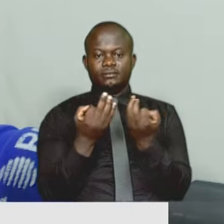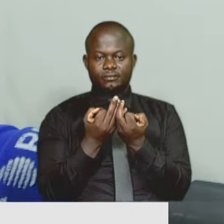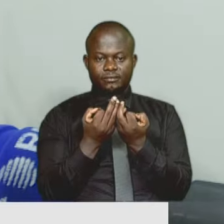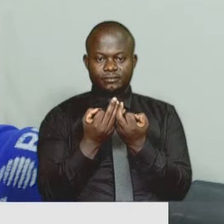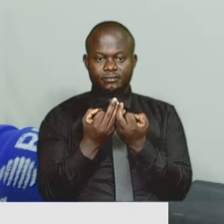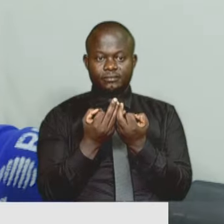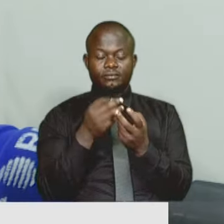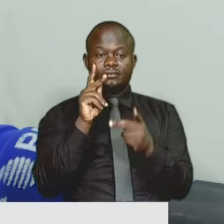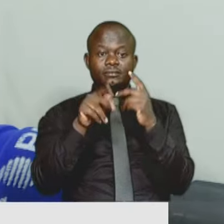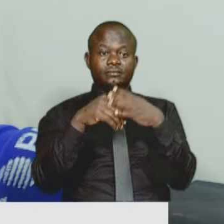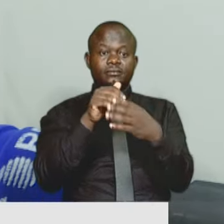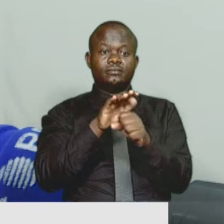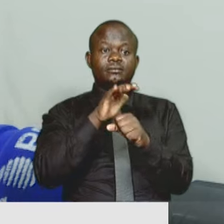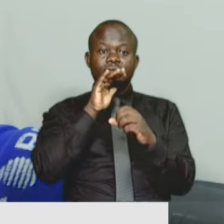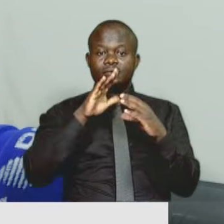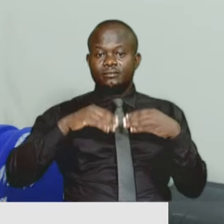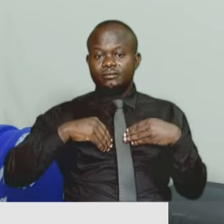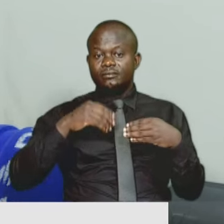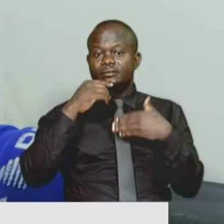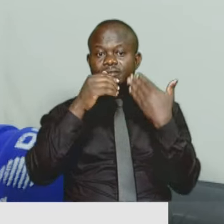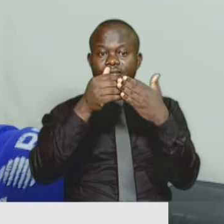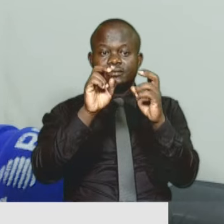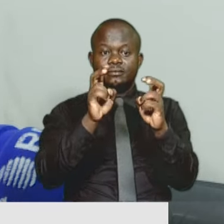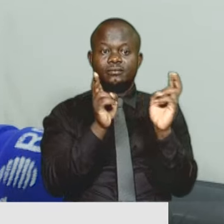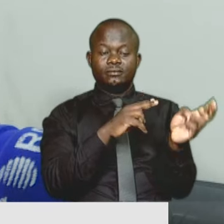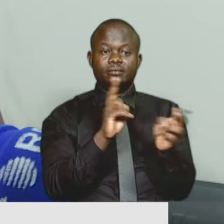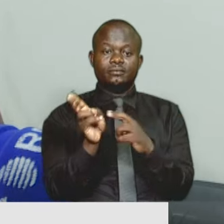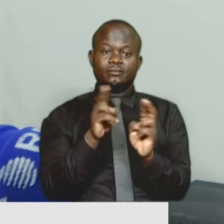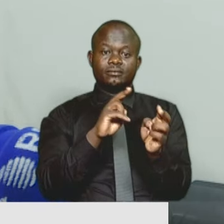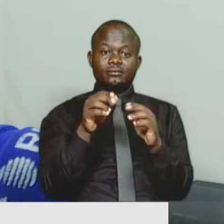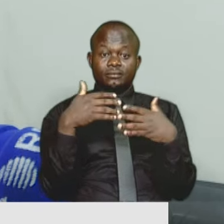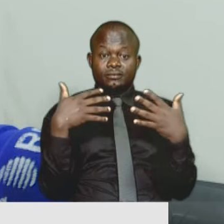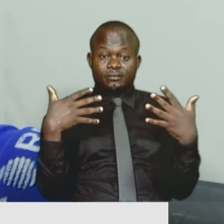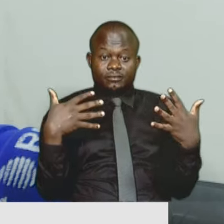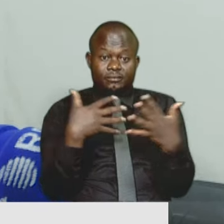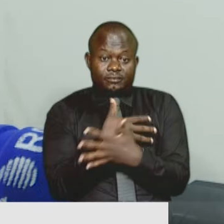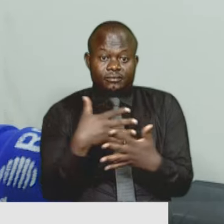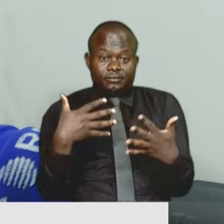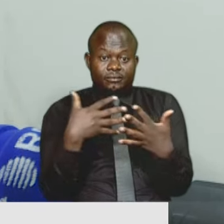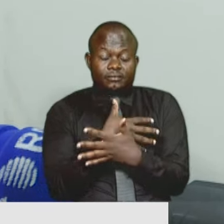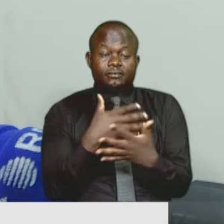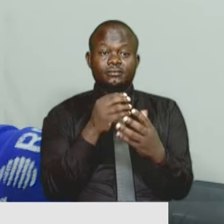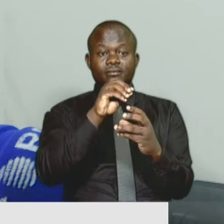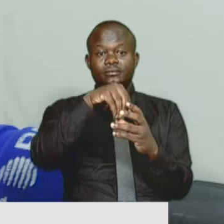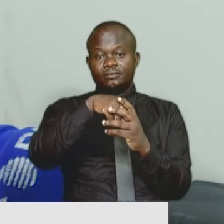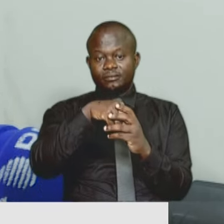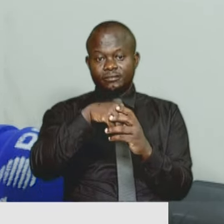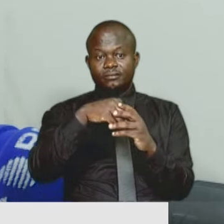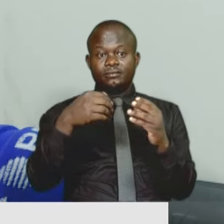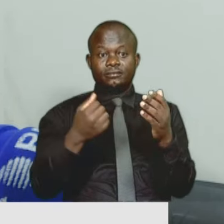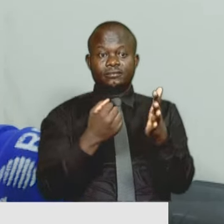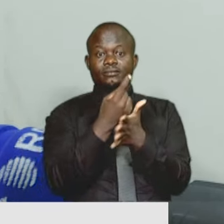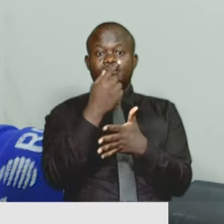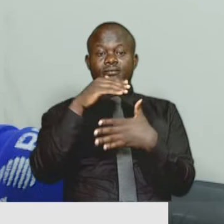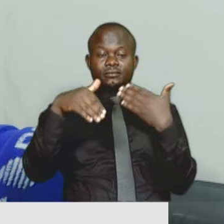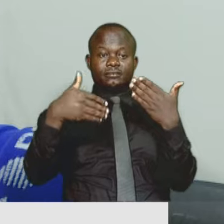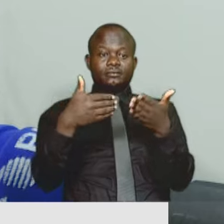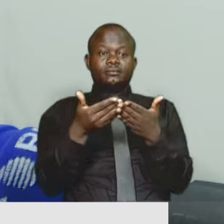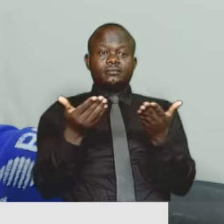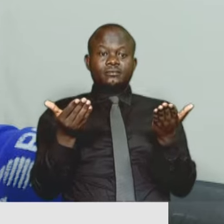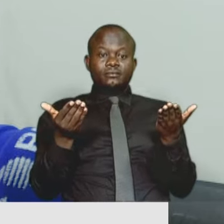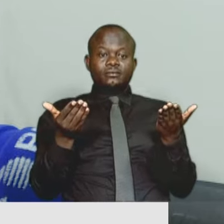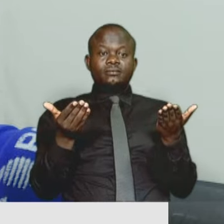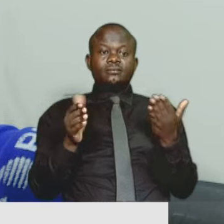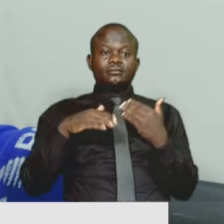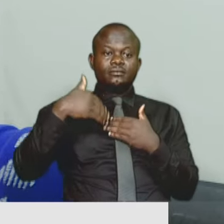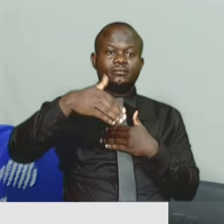benshi ntibarimo kwemera bavuga bati nubundi bwabwo bwari barimo bugatuma